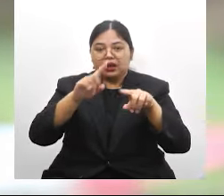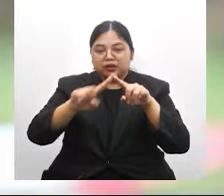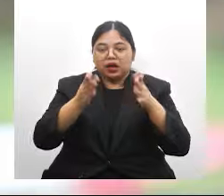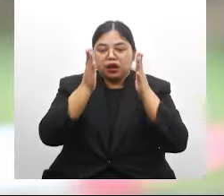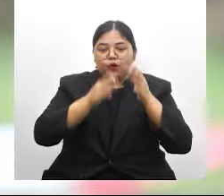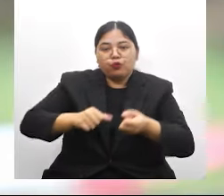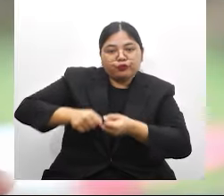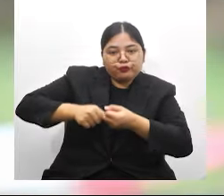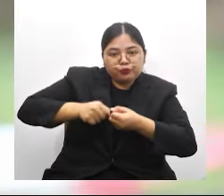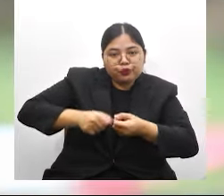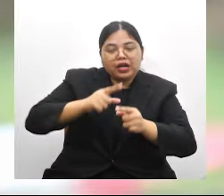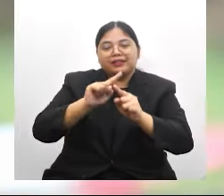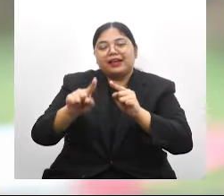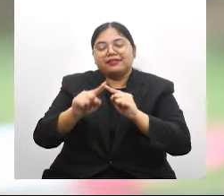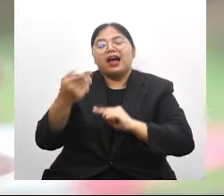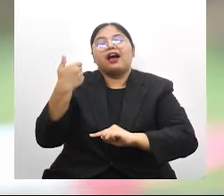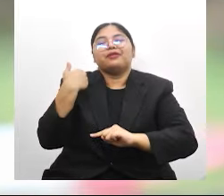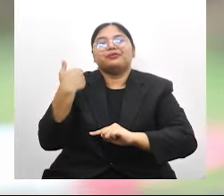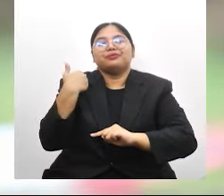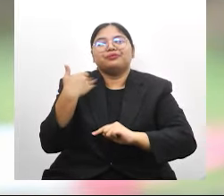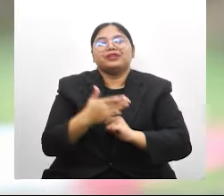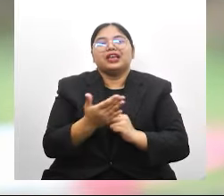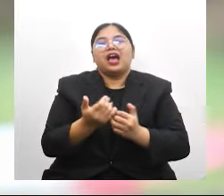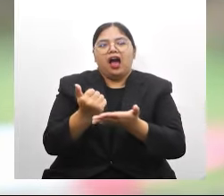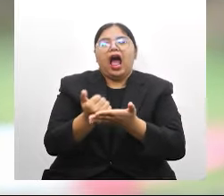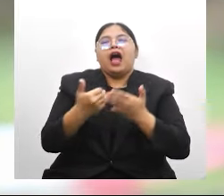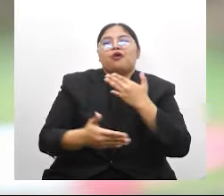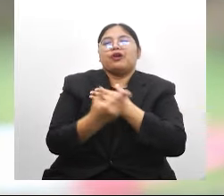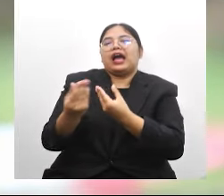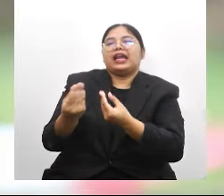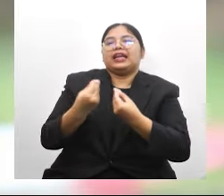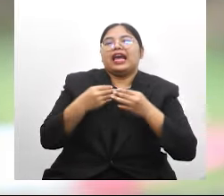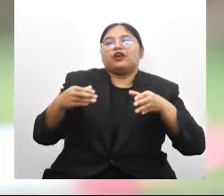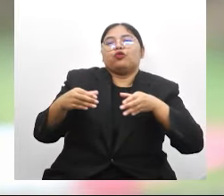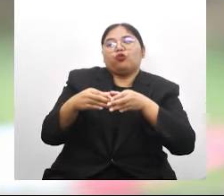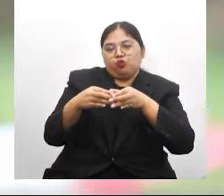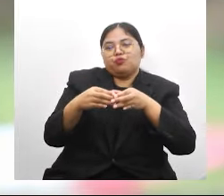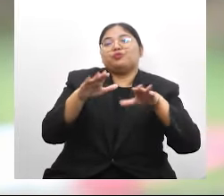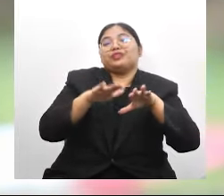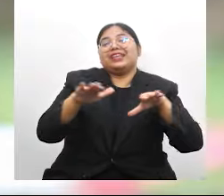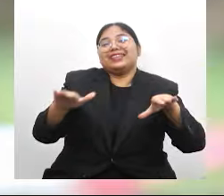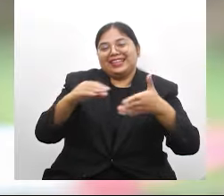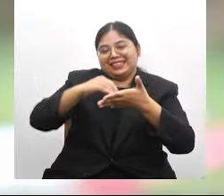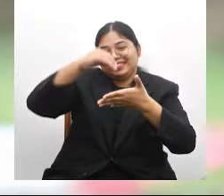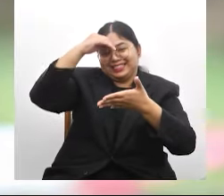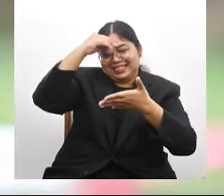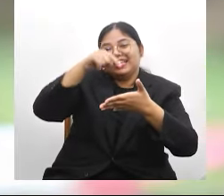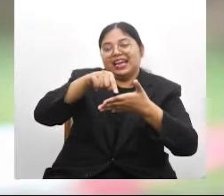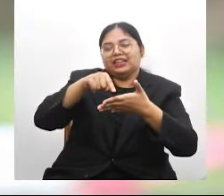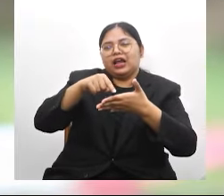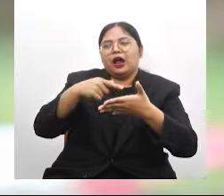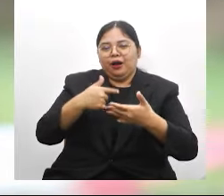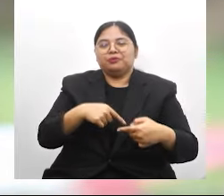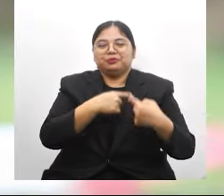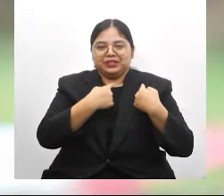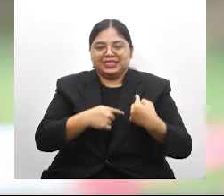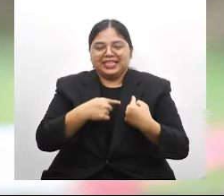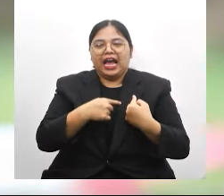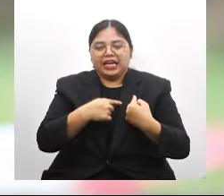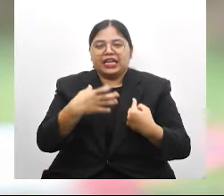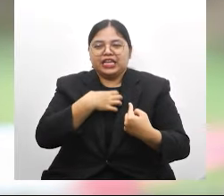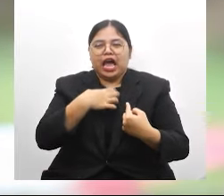ก็ก็ได้รับโอกาสทางขอได้ก็ส่งนักกลันักศึกษาที่มีใจรักษณ์ด้าการท่องเที่ยวเป็นเป็นมรุ